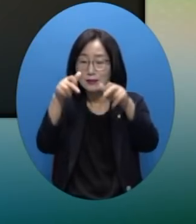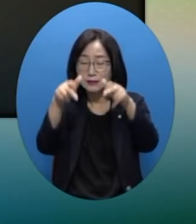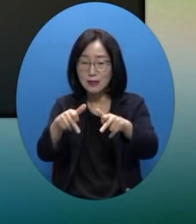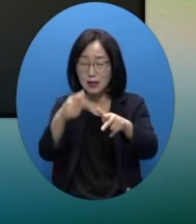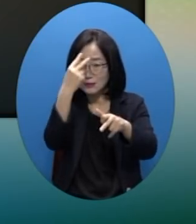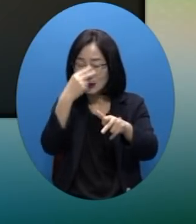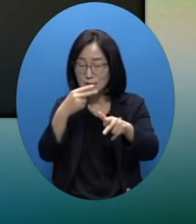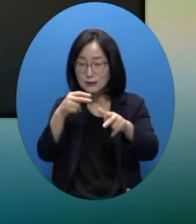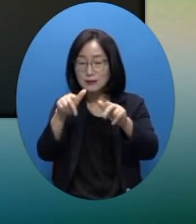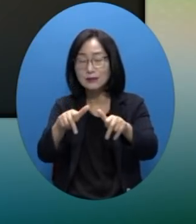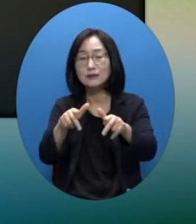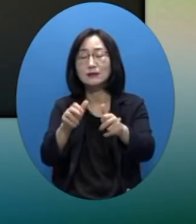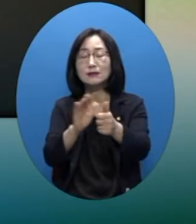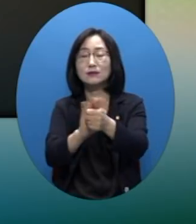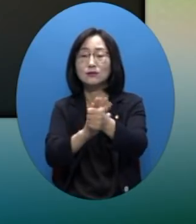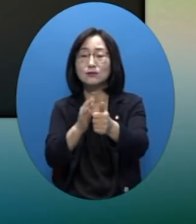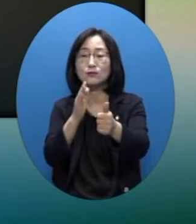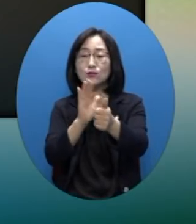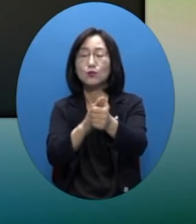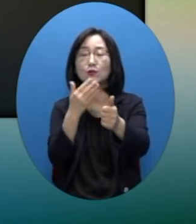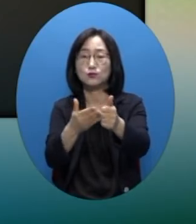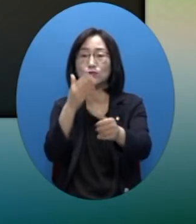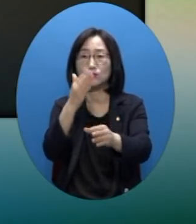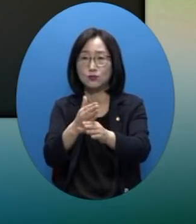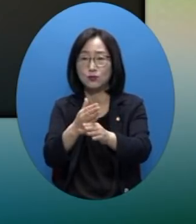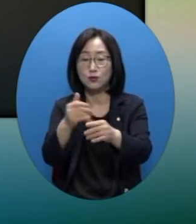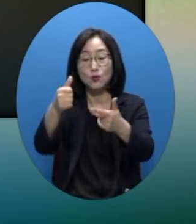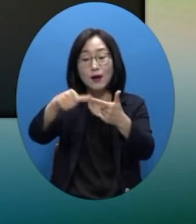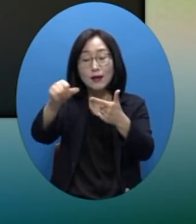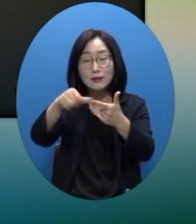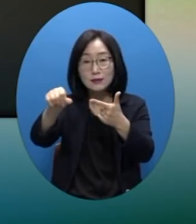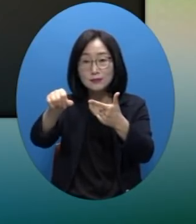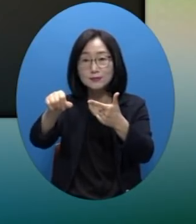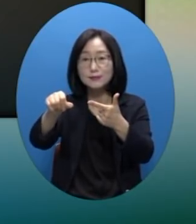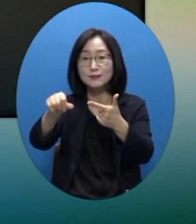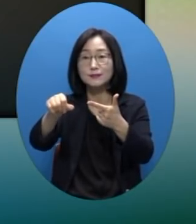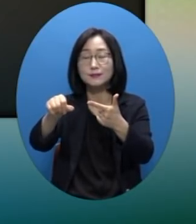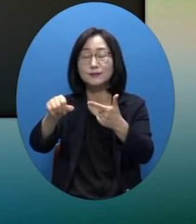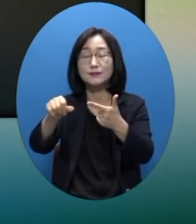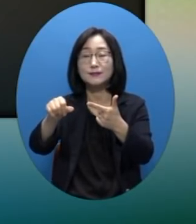있습니다. 그의 둘째 아들 크리스토퍼 강진영은